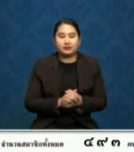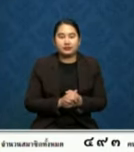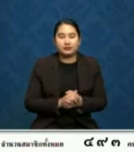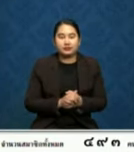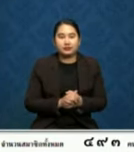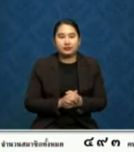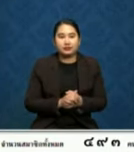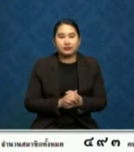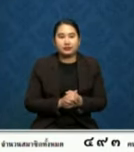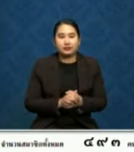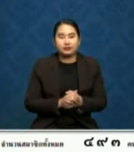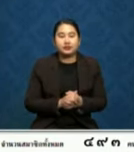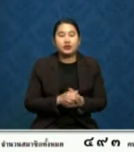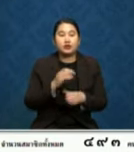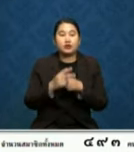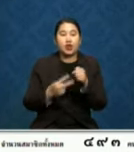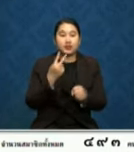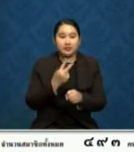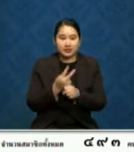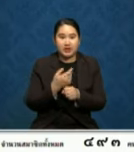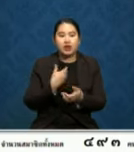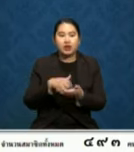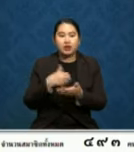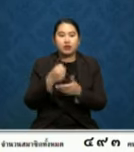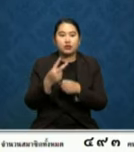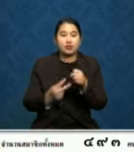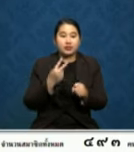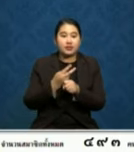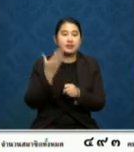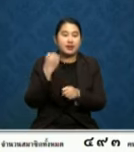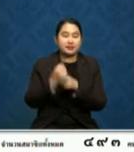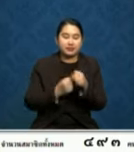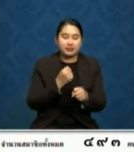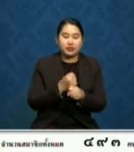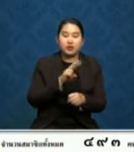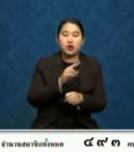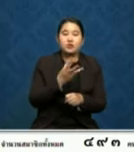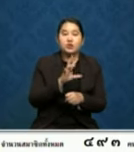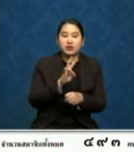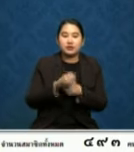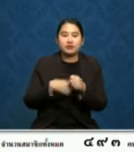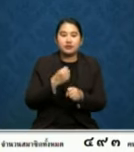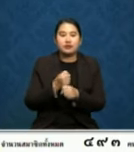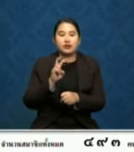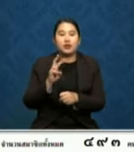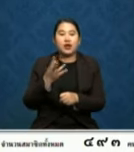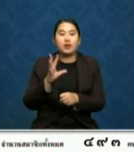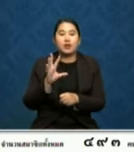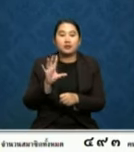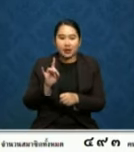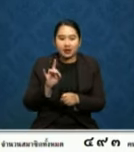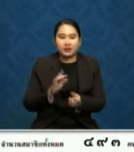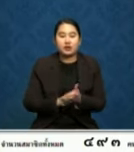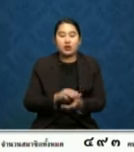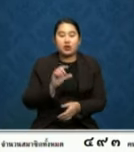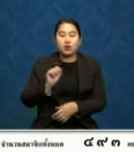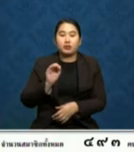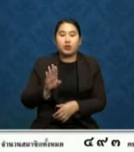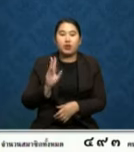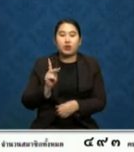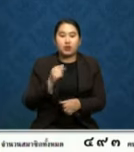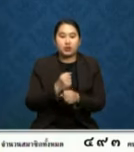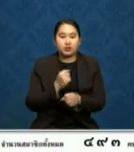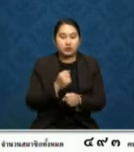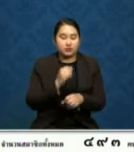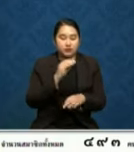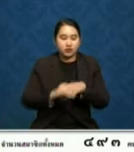เอ่อแค่ 2ปีที่กล่าวมานี้นะคะในปี 67กับ 68เนี่ยอบกเนี่ยเอางบประมาณไปทำใน